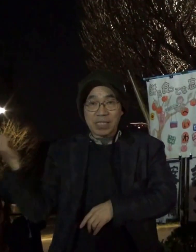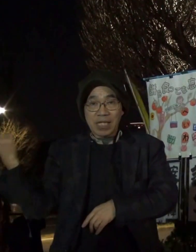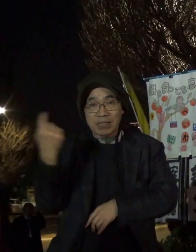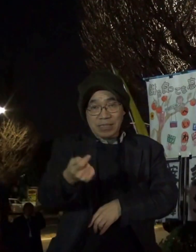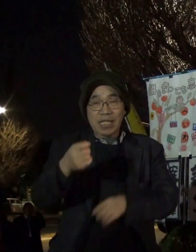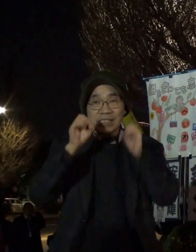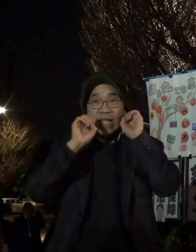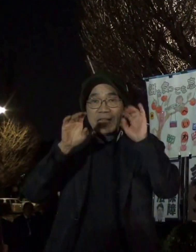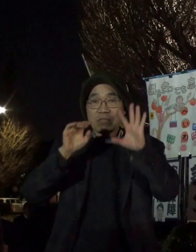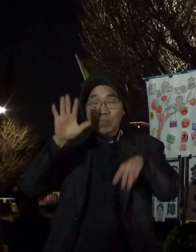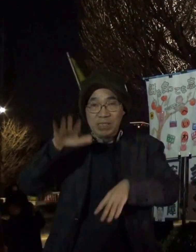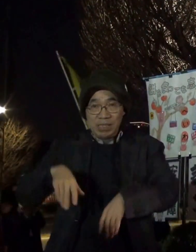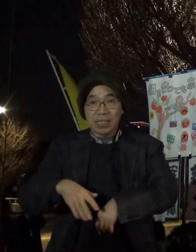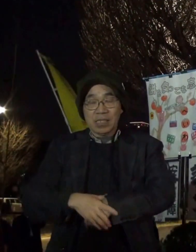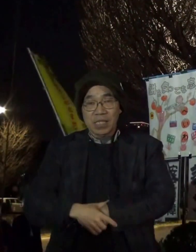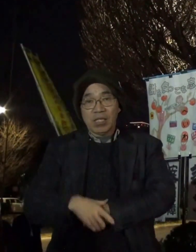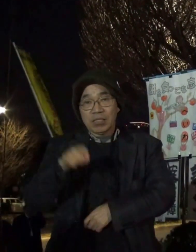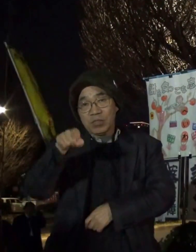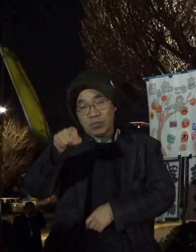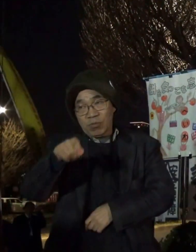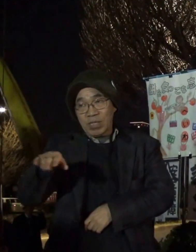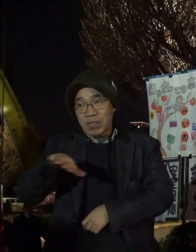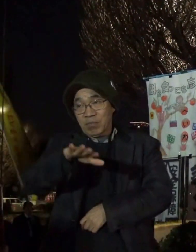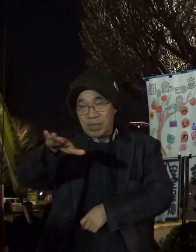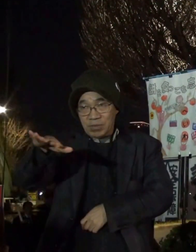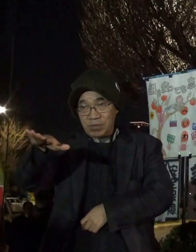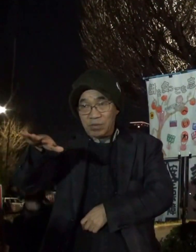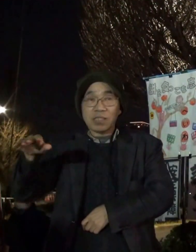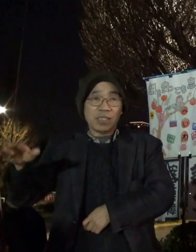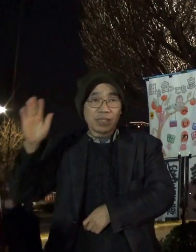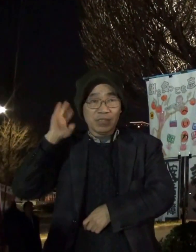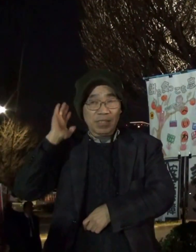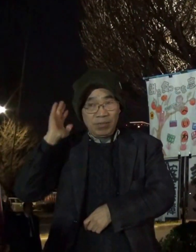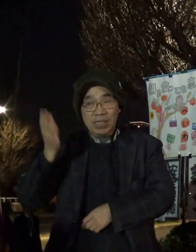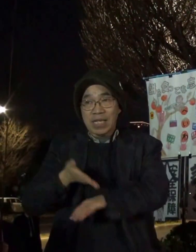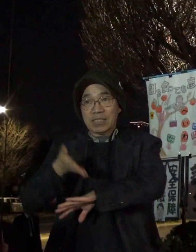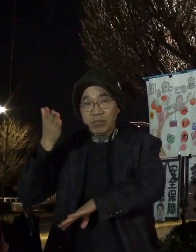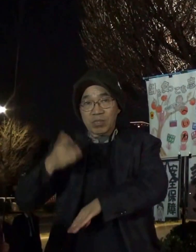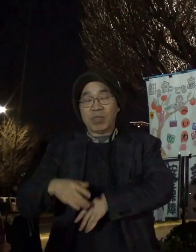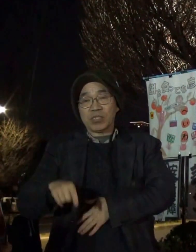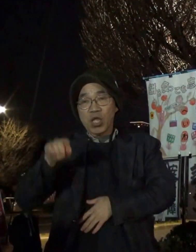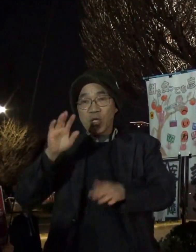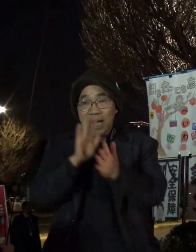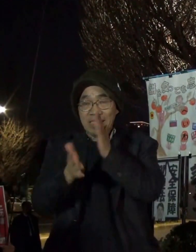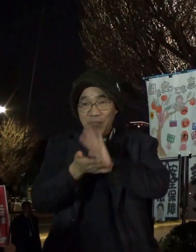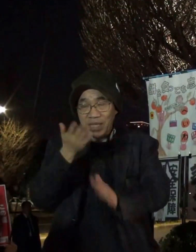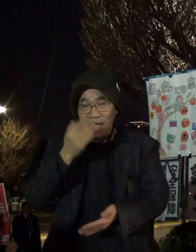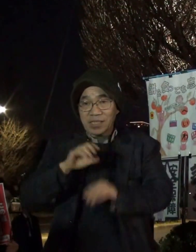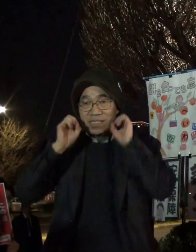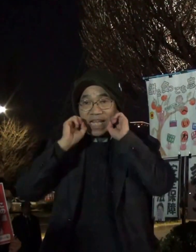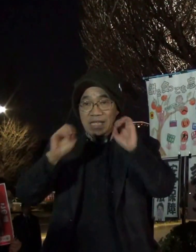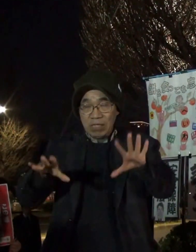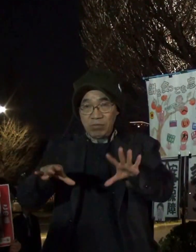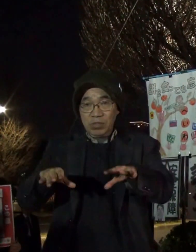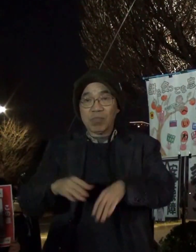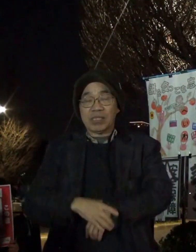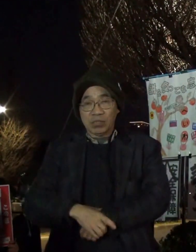ただいたことがあります。どうも、その際聞いてくださった方はありがとうございます。本日改めて、宣伝をさせていただきます。